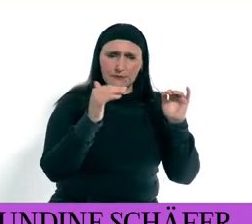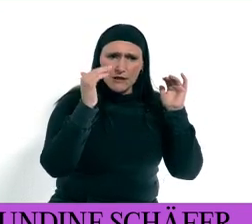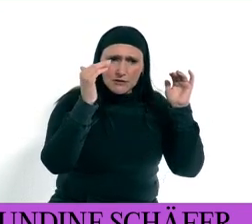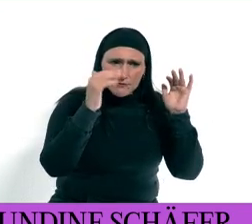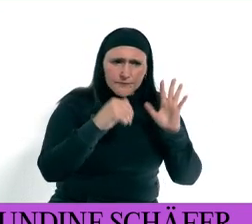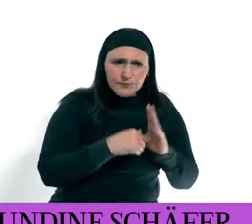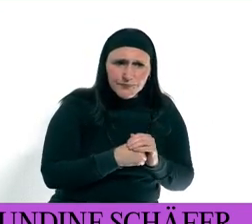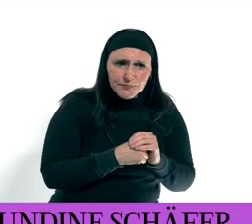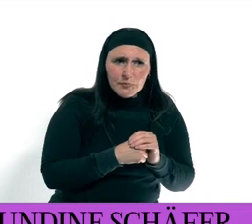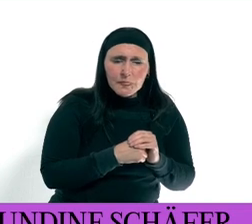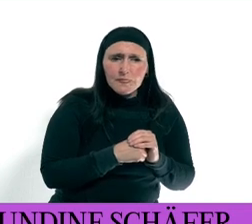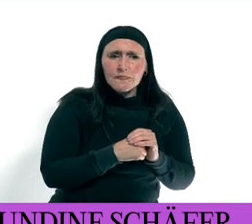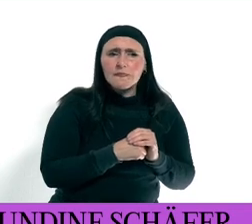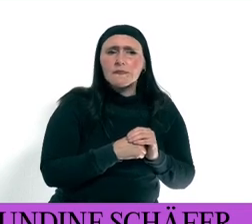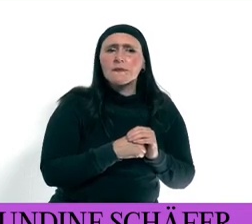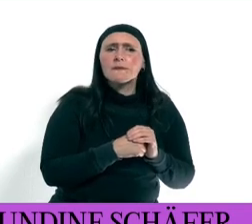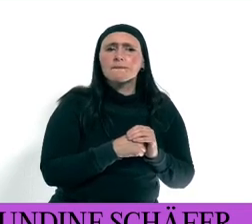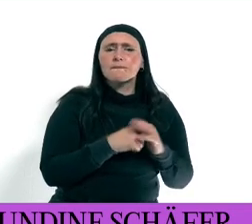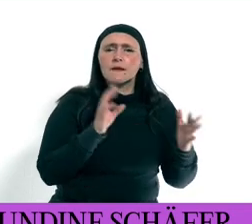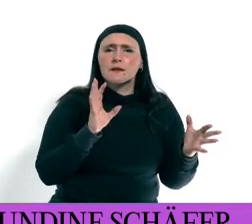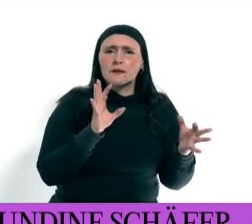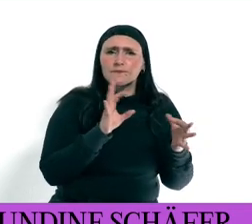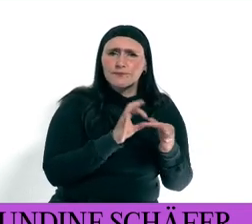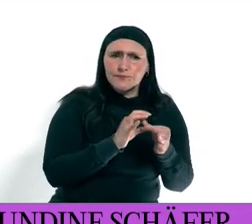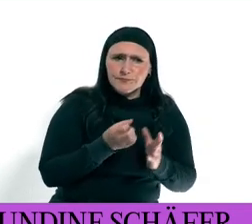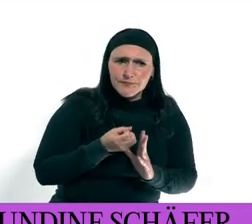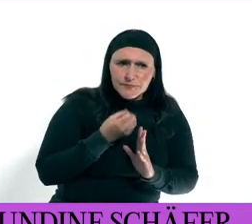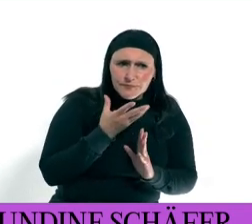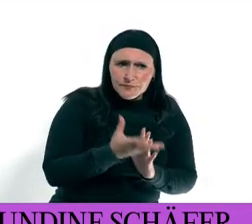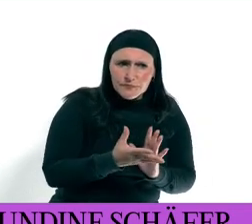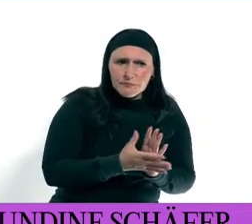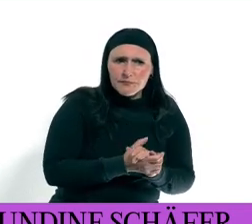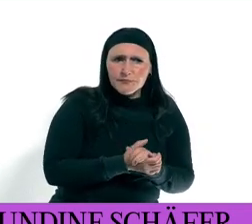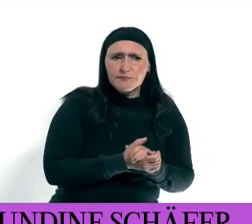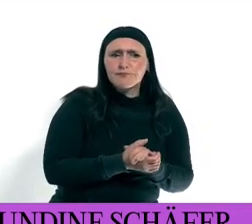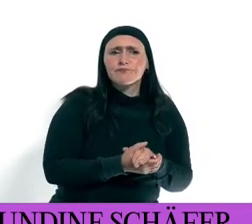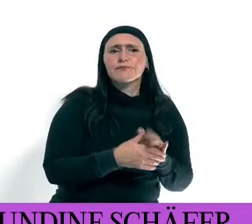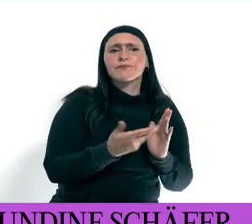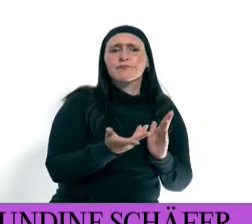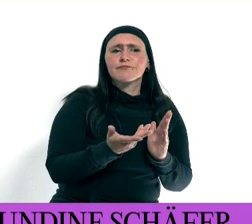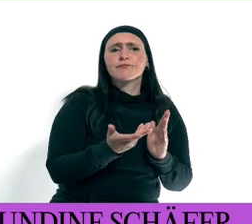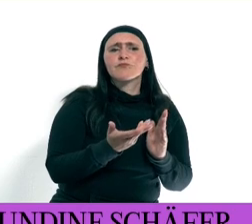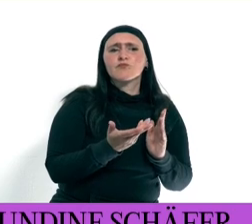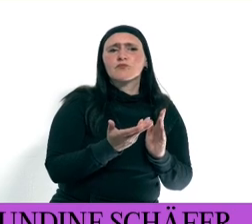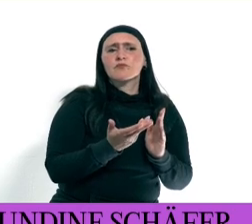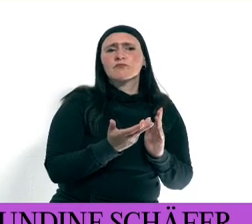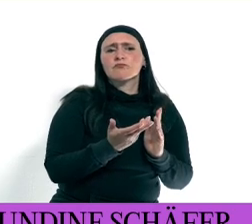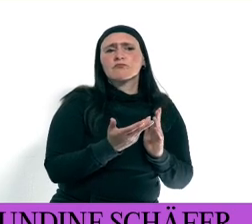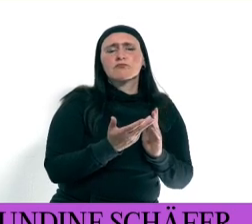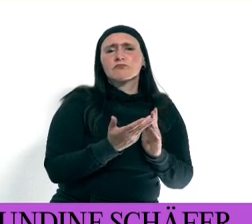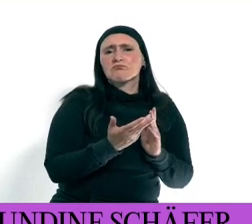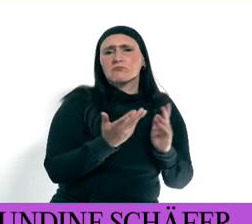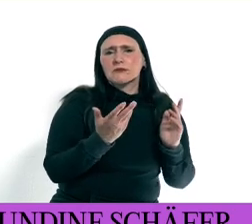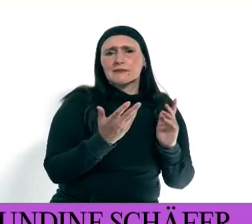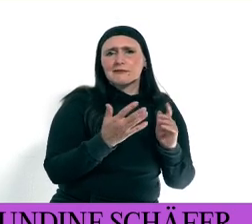Und dort fanden dann auch wir actually the whole land einen taken Raum by builders für uns and you know the